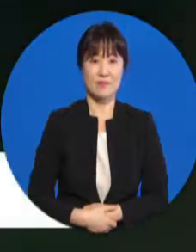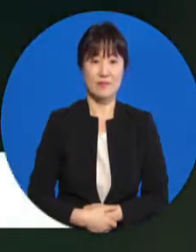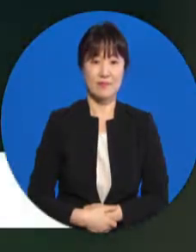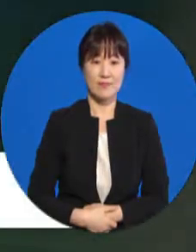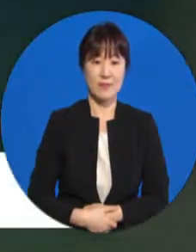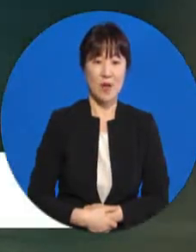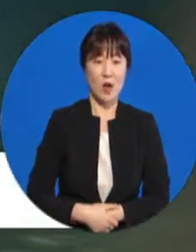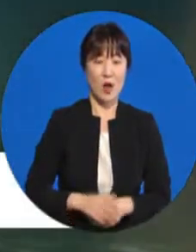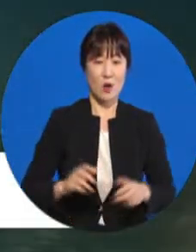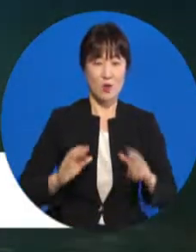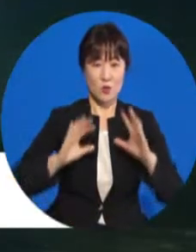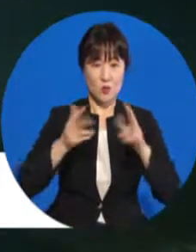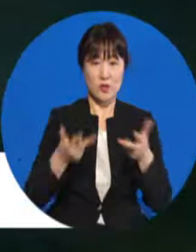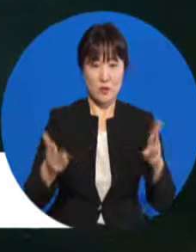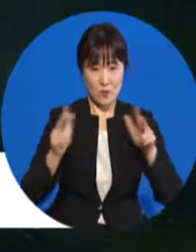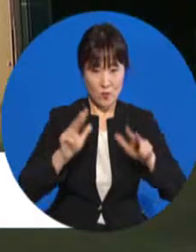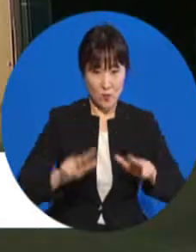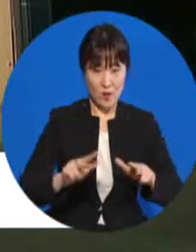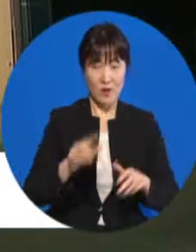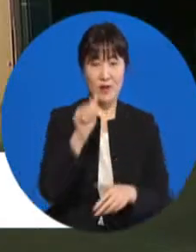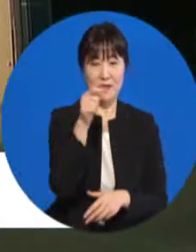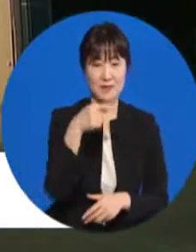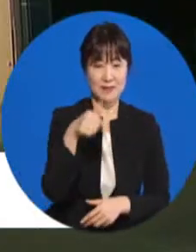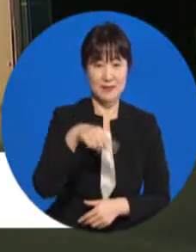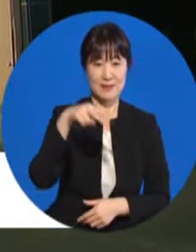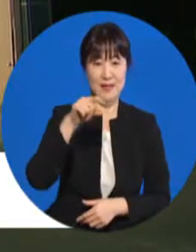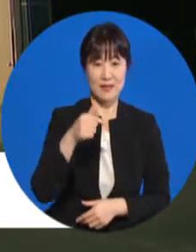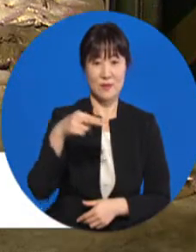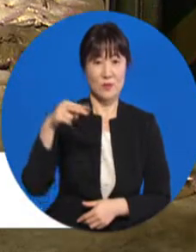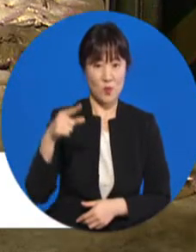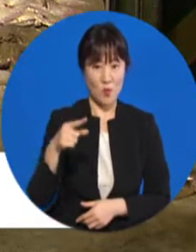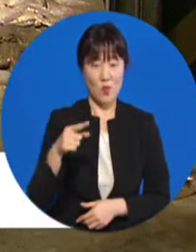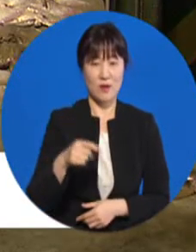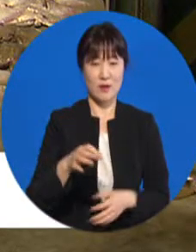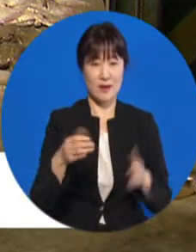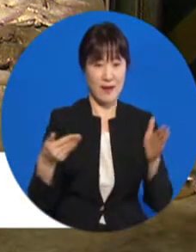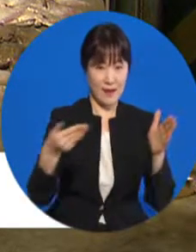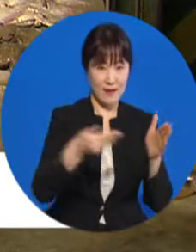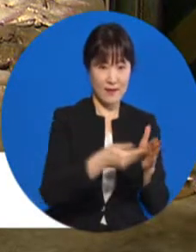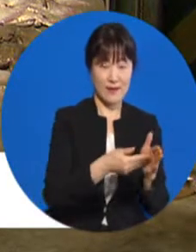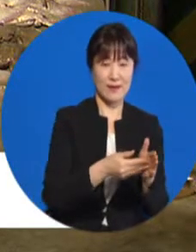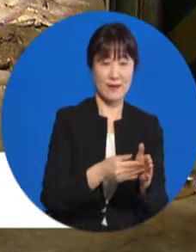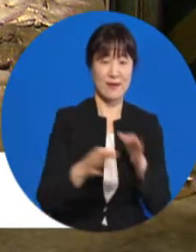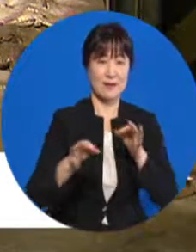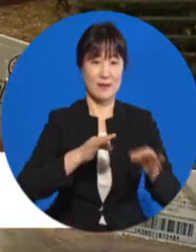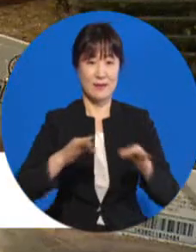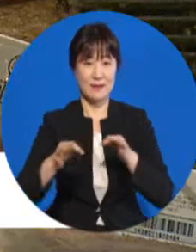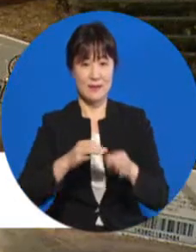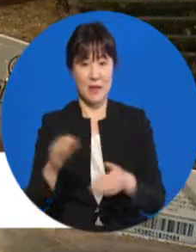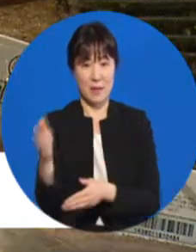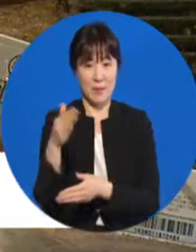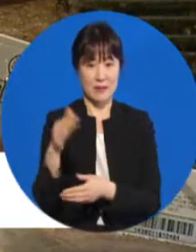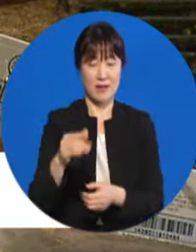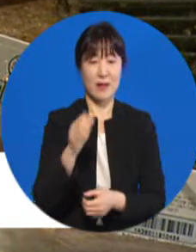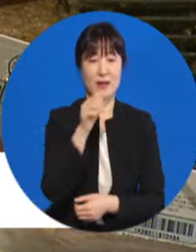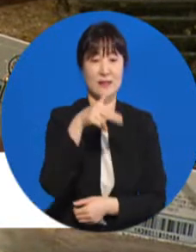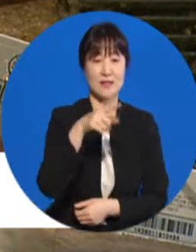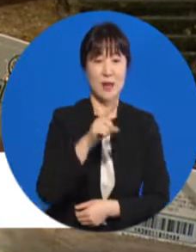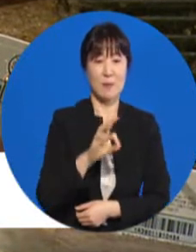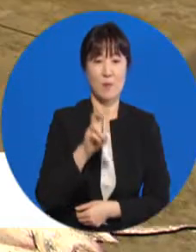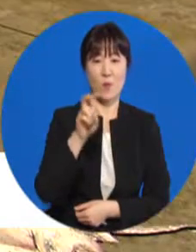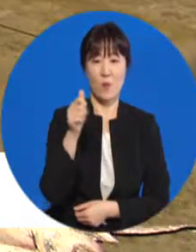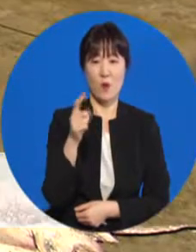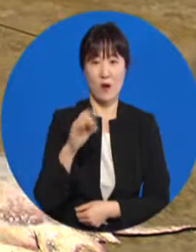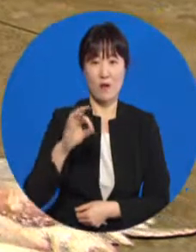국립공원 흑산도의 관문 예리항. 새벽을 잊은 위판장은 이미 서해바다 특산물인 참홍어로 가득